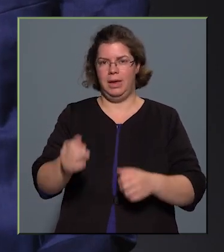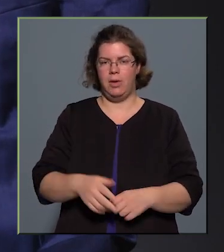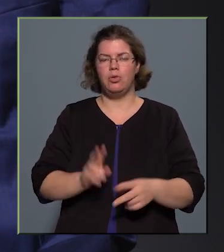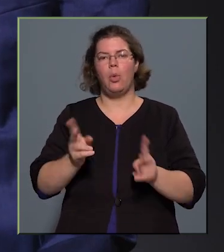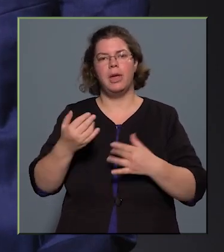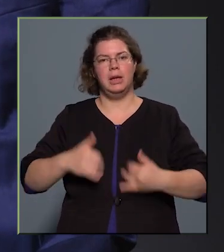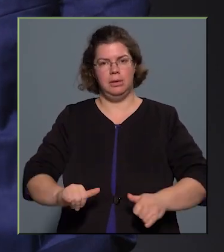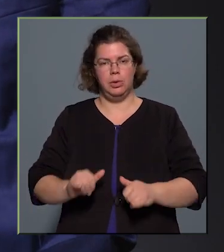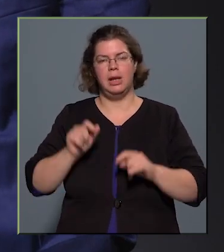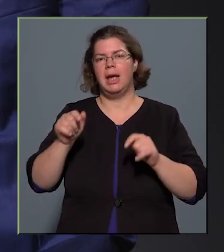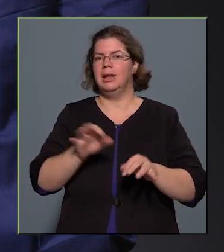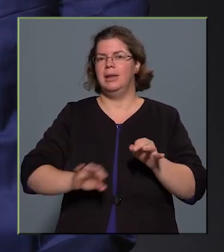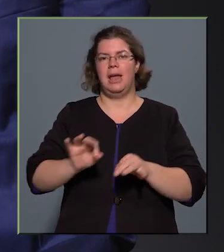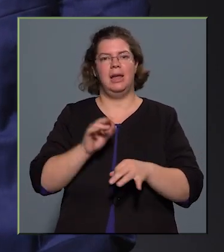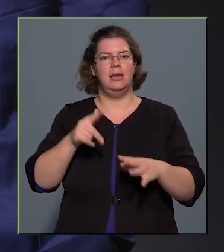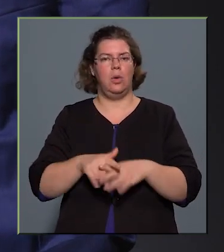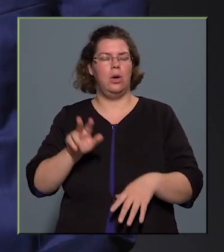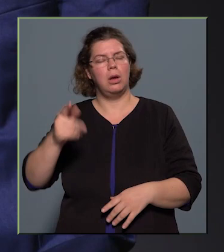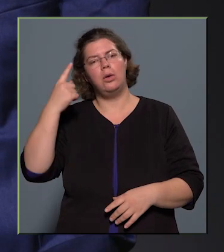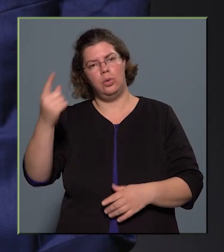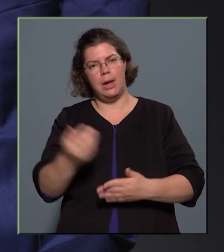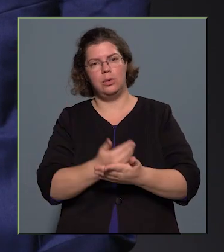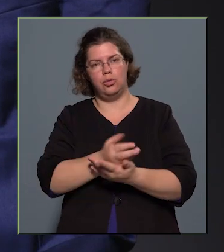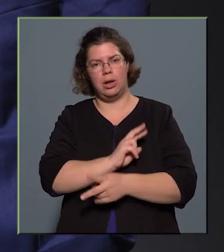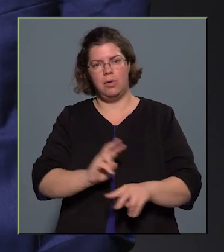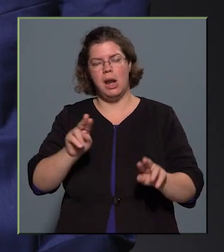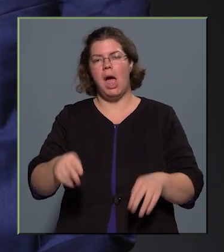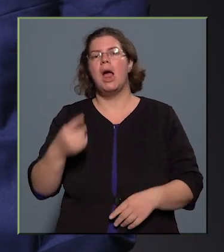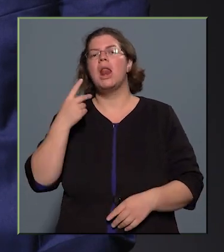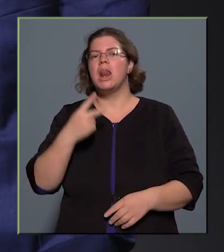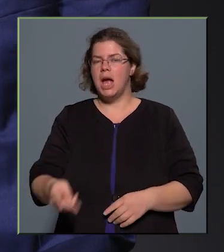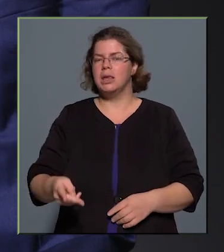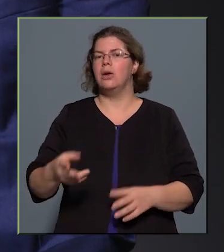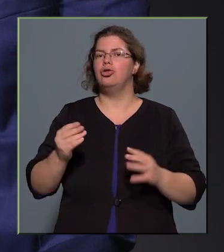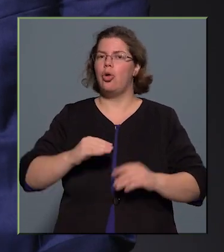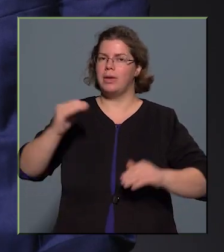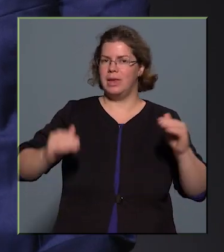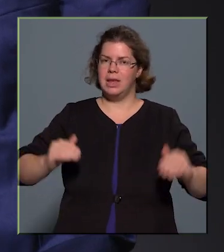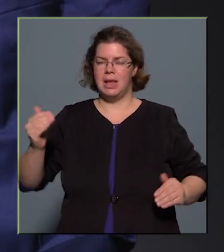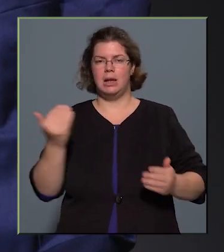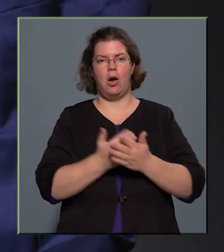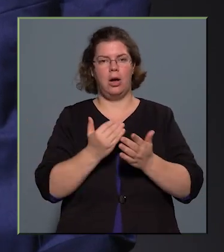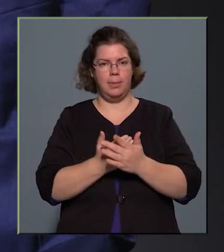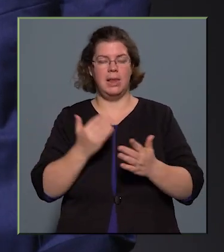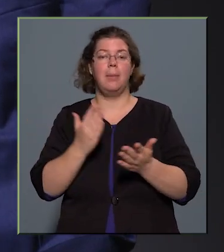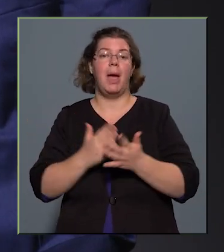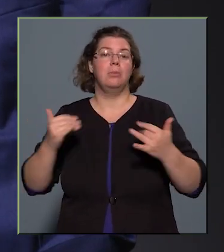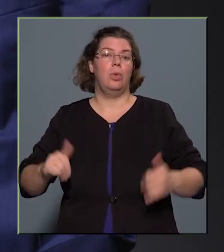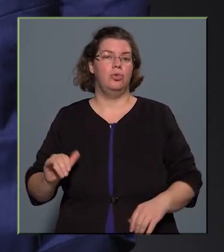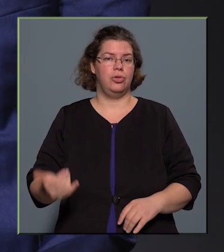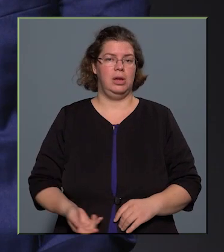hogyan induljanak neki ennek az egész dolognak. Tehát tudják, hogy szükség van rá, látják azt, hogy a piacon ezt nagyon sok szinten alkalmazzák már most is, a technológia